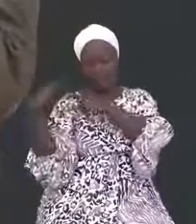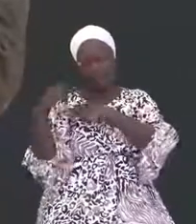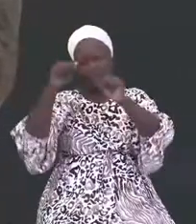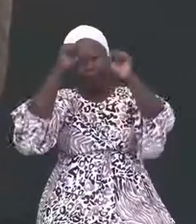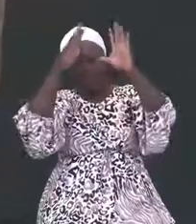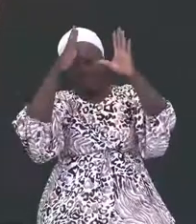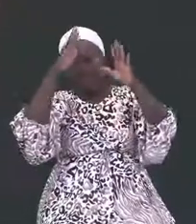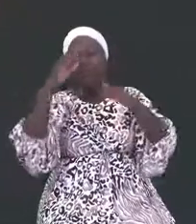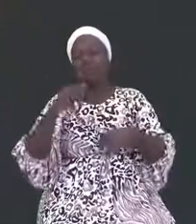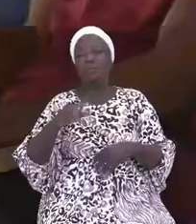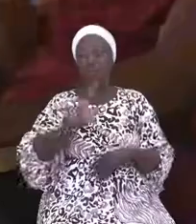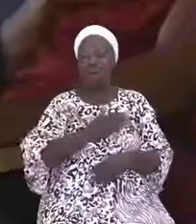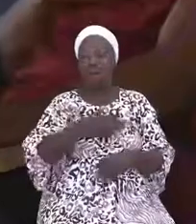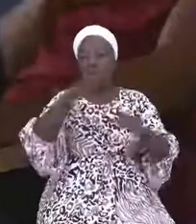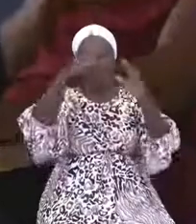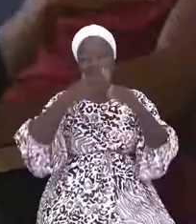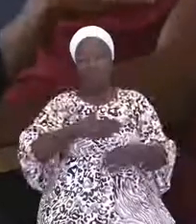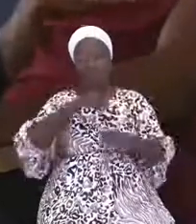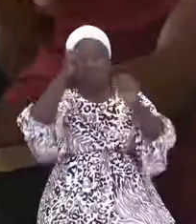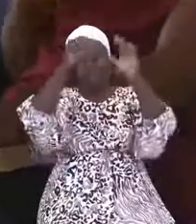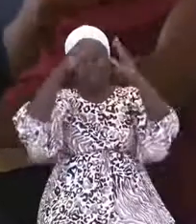pour moi. J'ai dit pour moi.